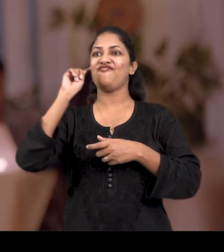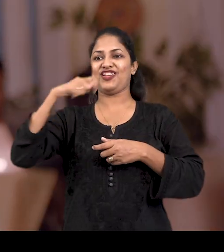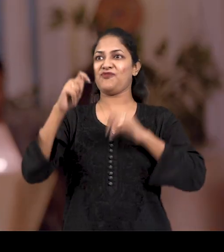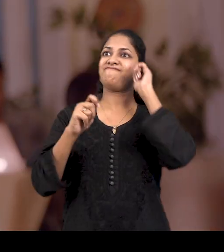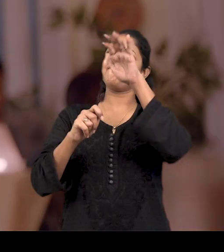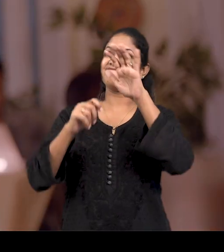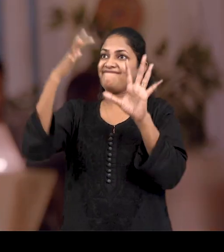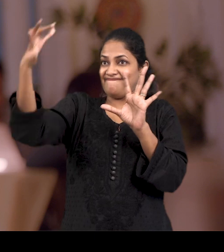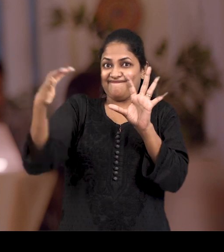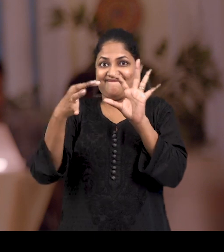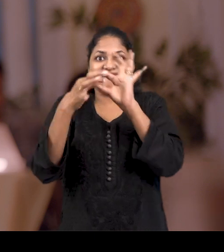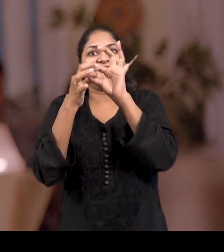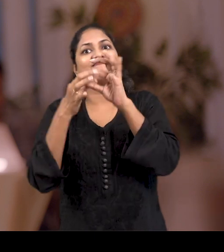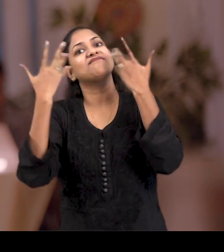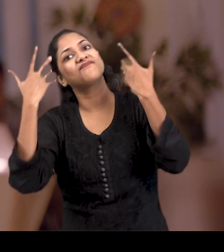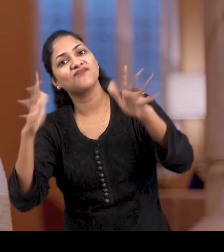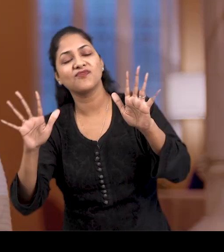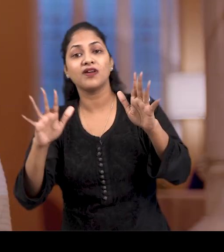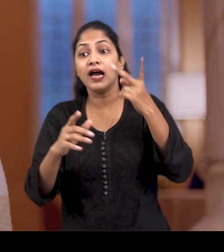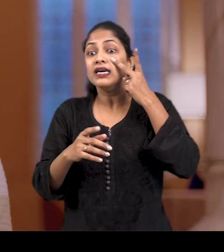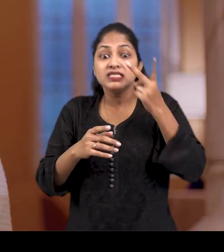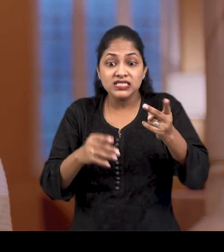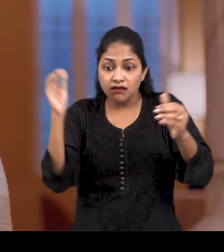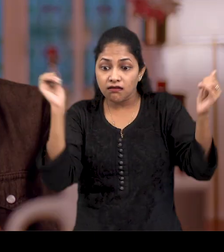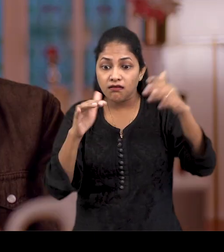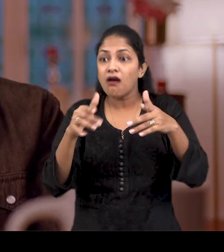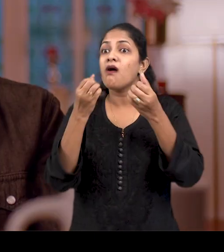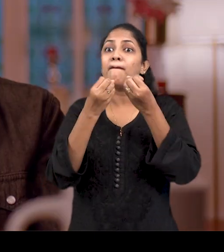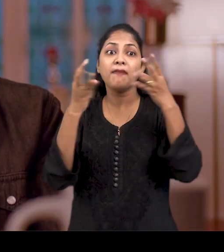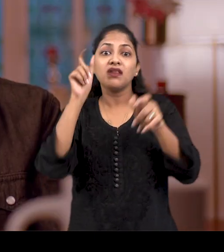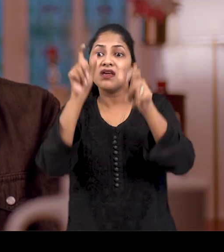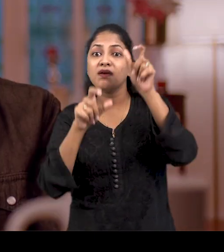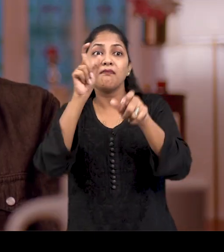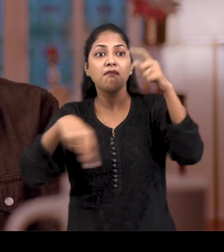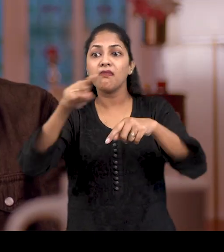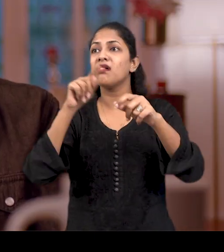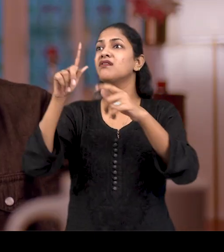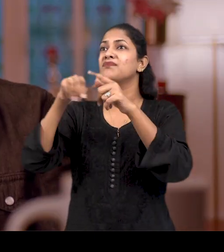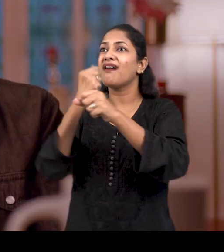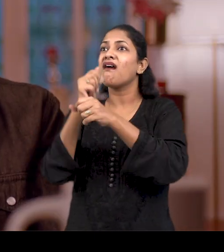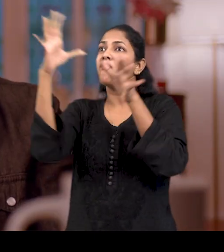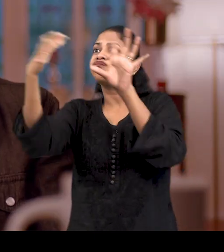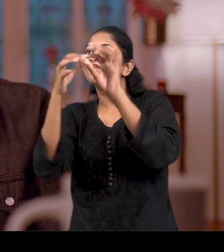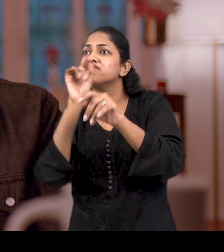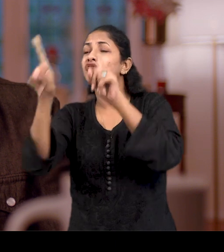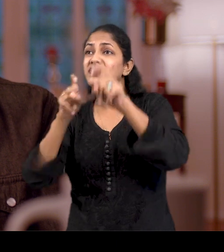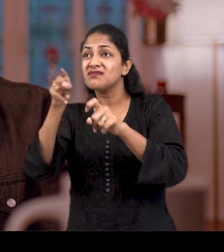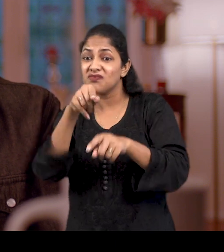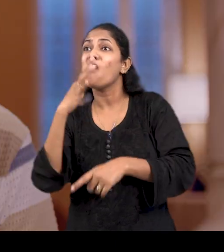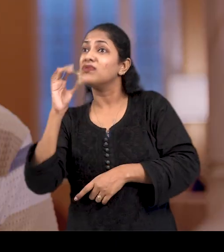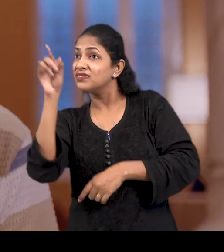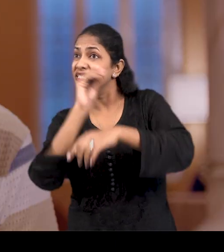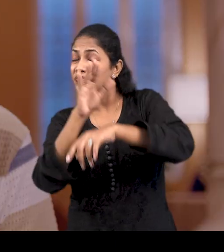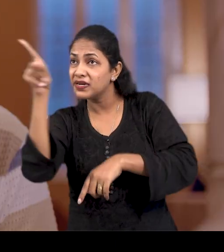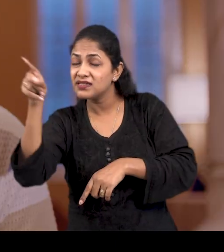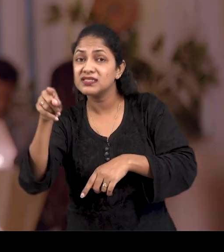અને મેં આને ટેગ કરીને પોસ્ટ કરી દીધો છે. આ જુઓ, બીજા ઘણા લોકોએ આ વિડીયો તેમને ટેગ કર્યો છે અને પૂછ્યું છે કે શું સાચે